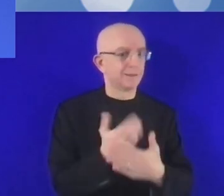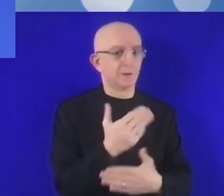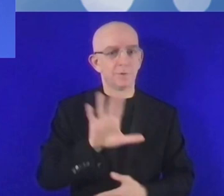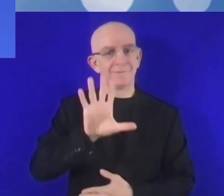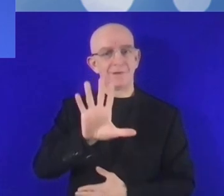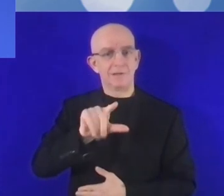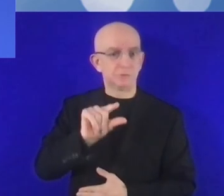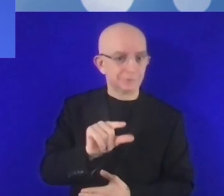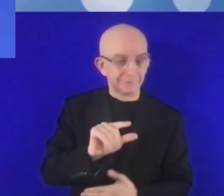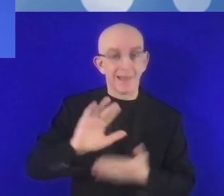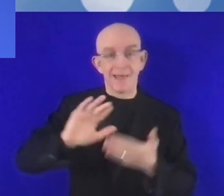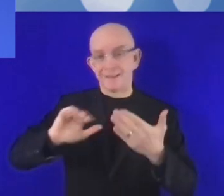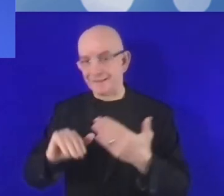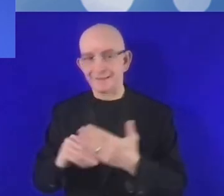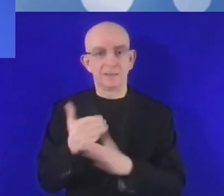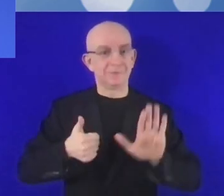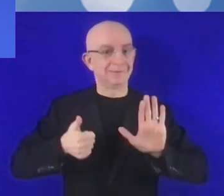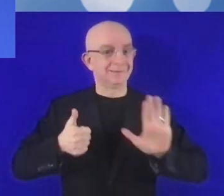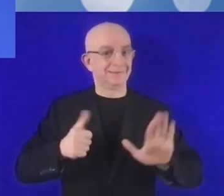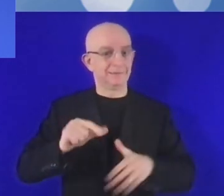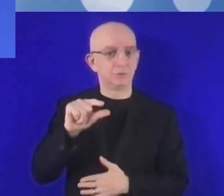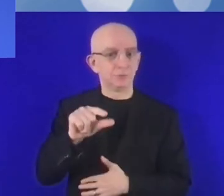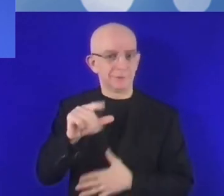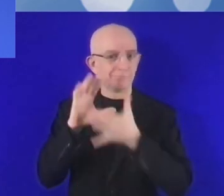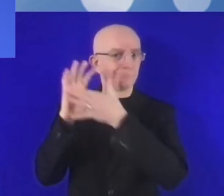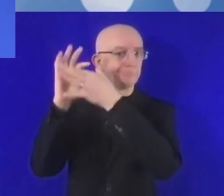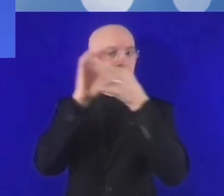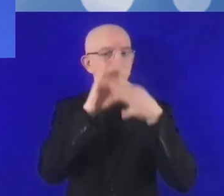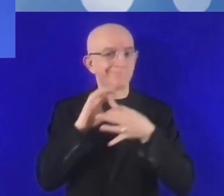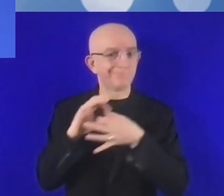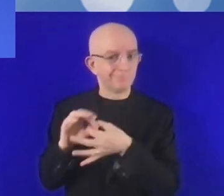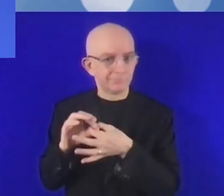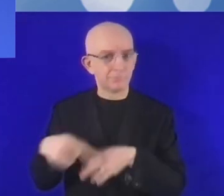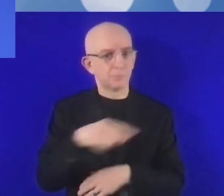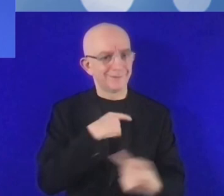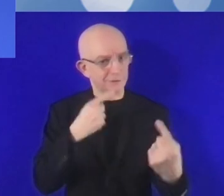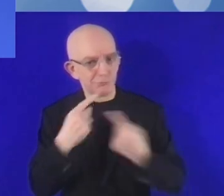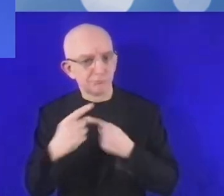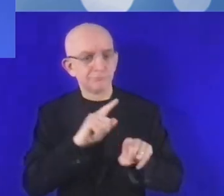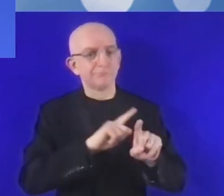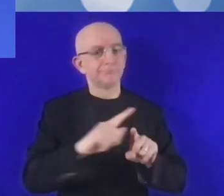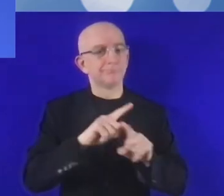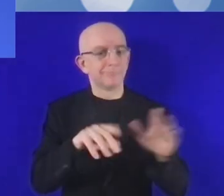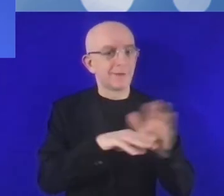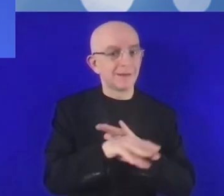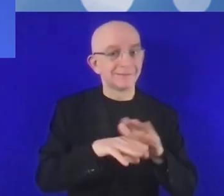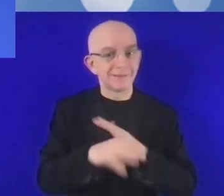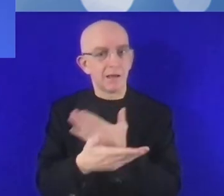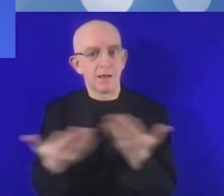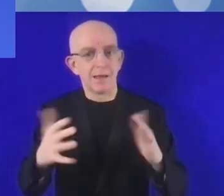очень широкая тема. Это услуги цифрового мира, которые оказывают